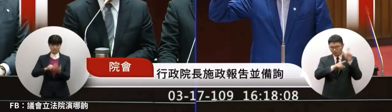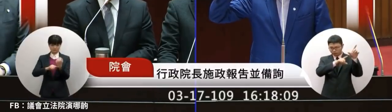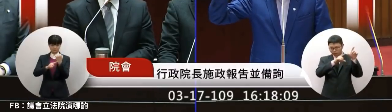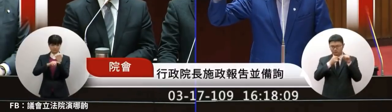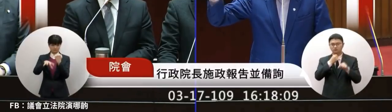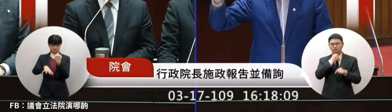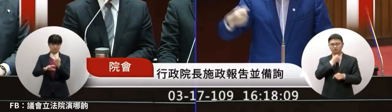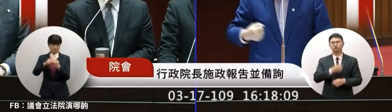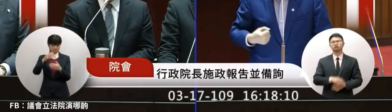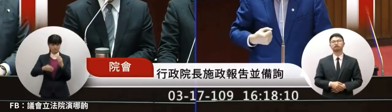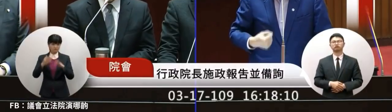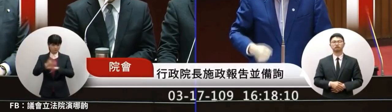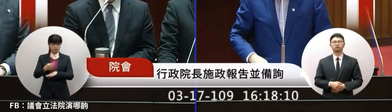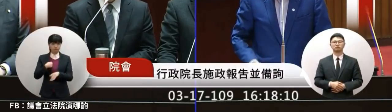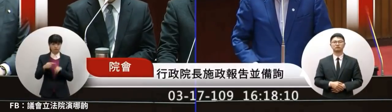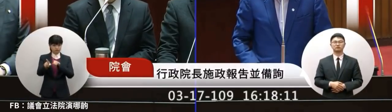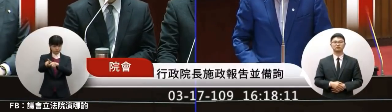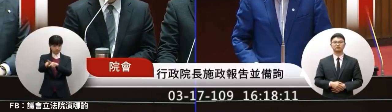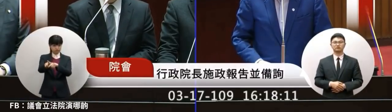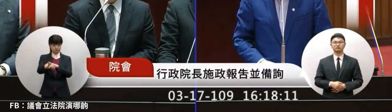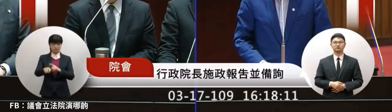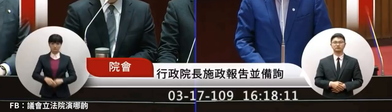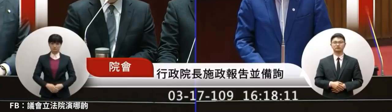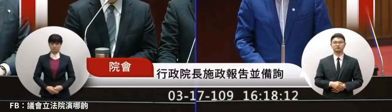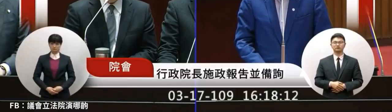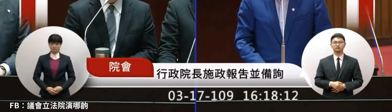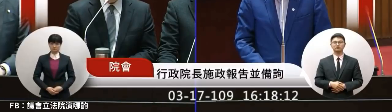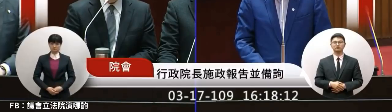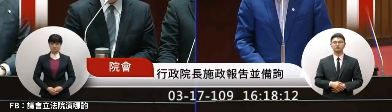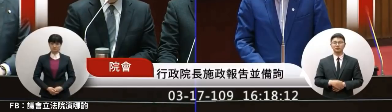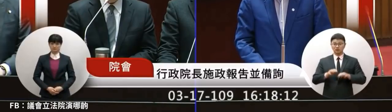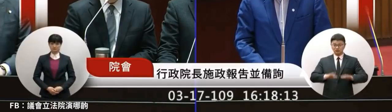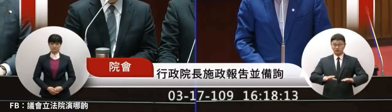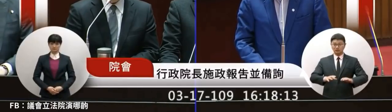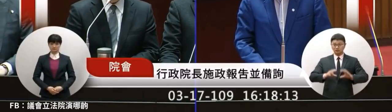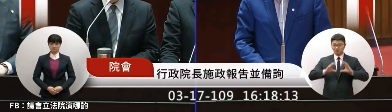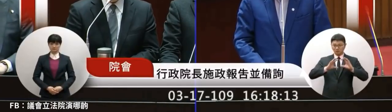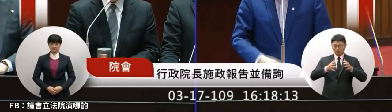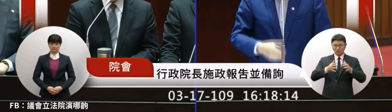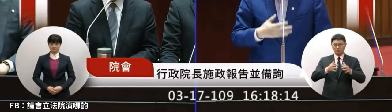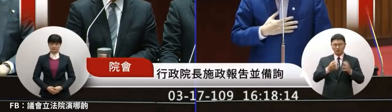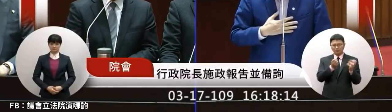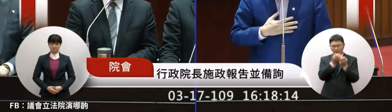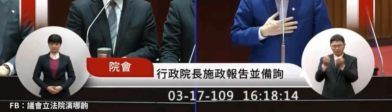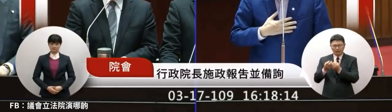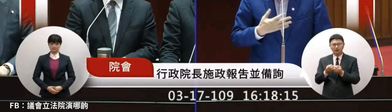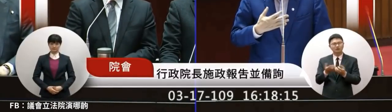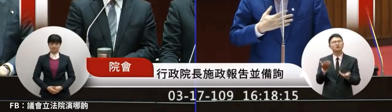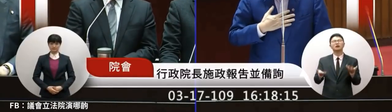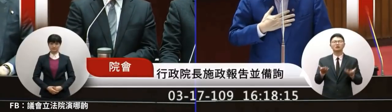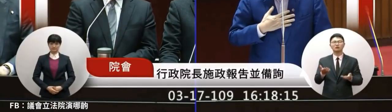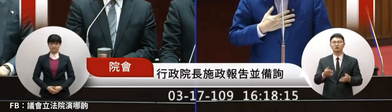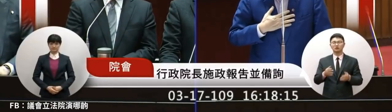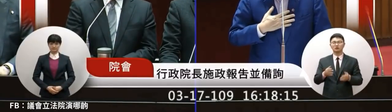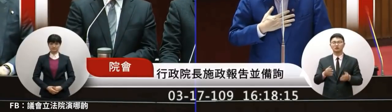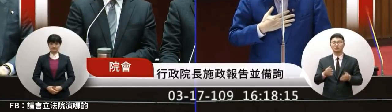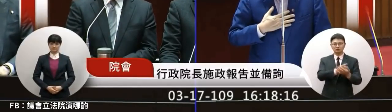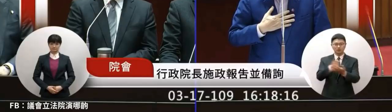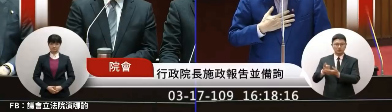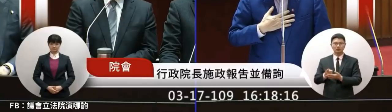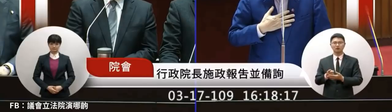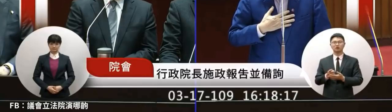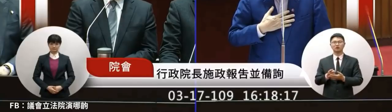我想大家这个我们不敢讲说是国难，跟国难也差不多了哈。大家都受到这样子的